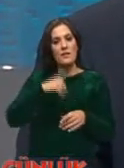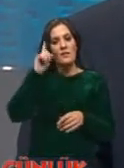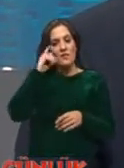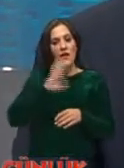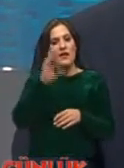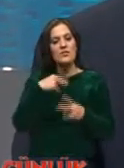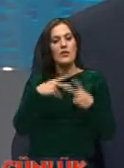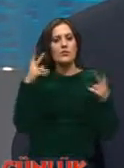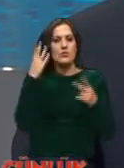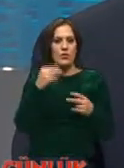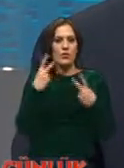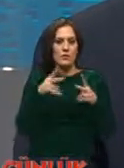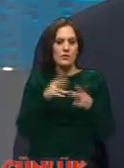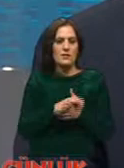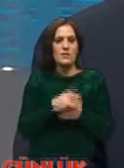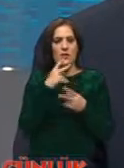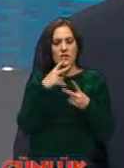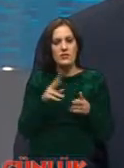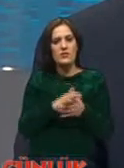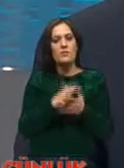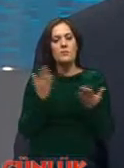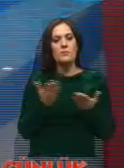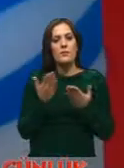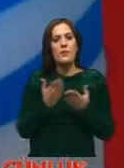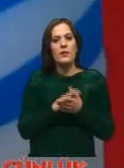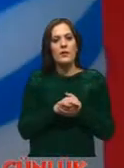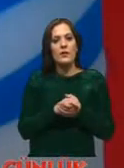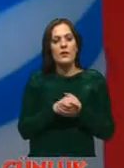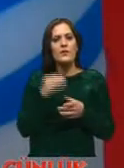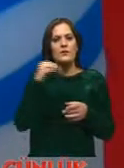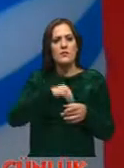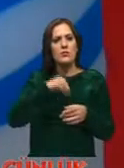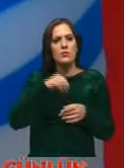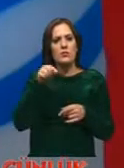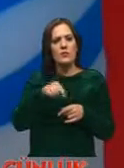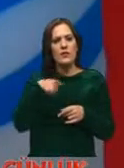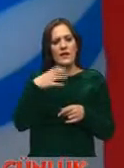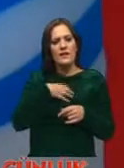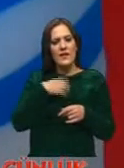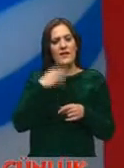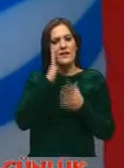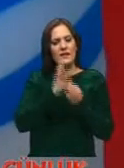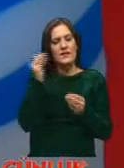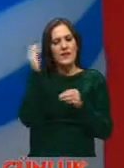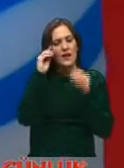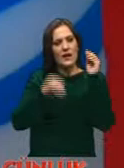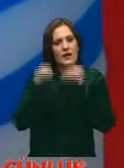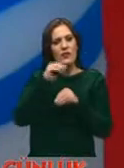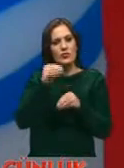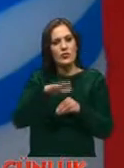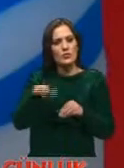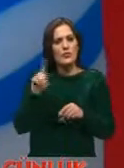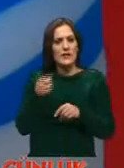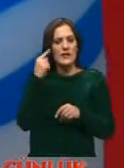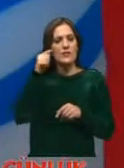her şeyin özgün olabilmesi açıkçası. Peki sanıyorum böyle kendiliğinden karakter yaratan çocuklar da ilginçtir.